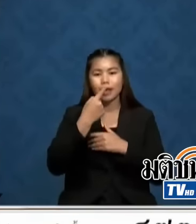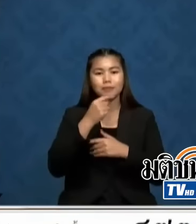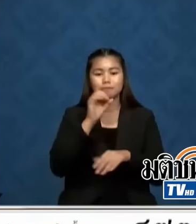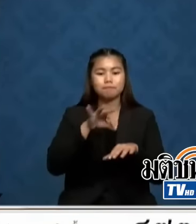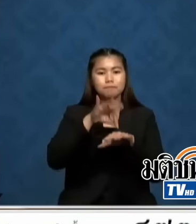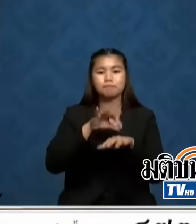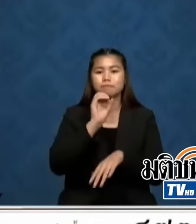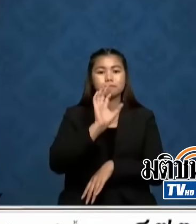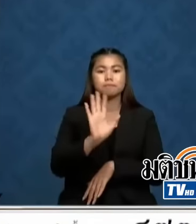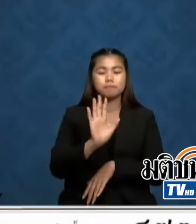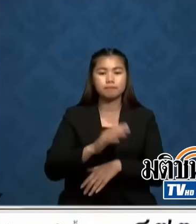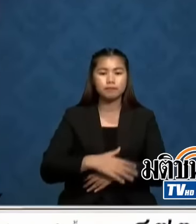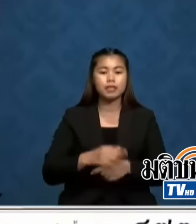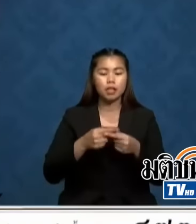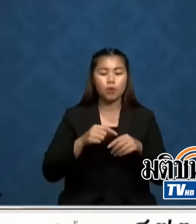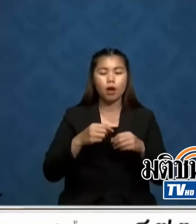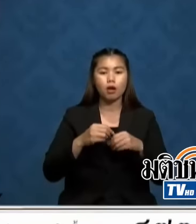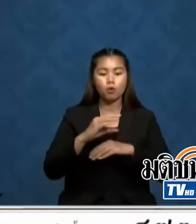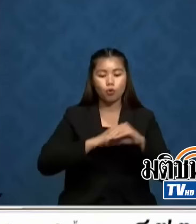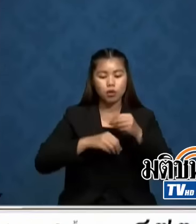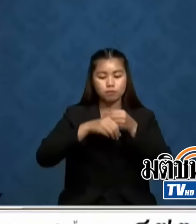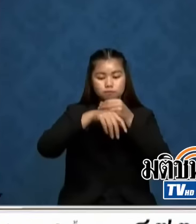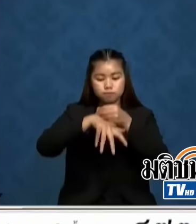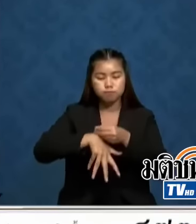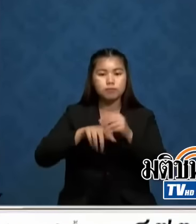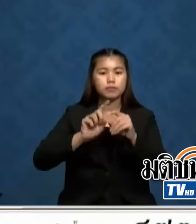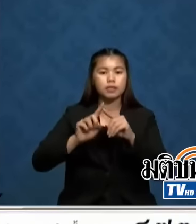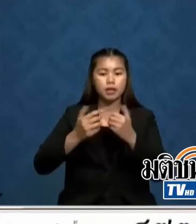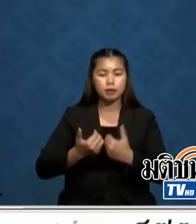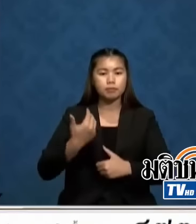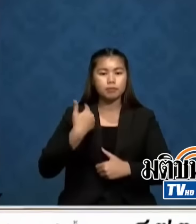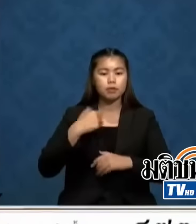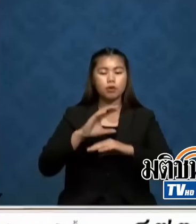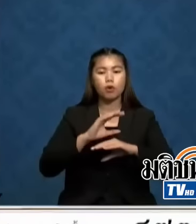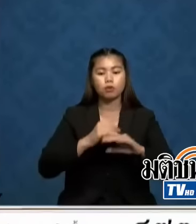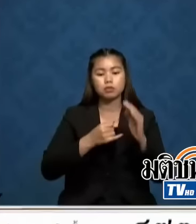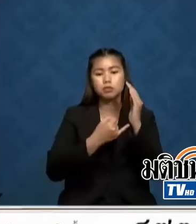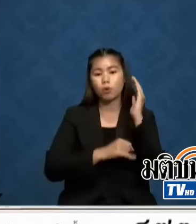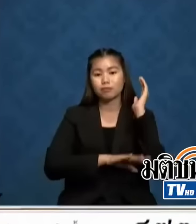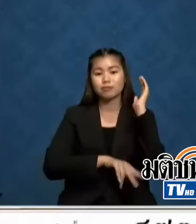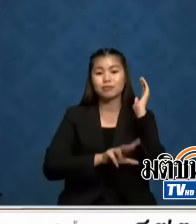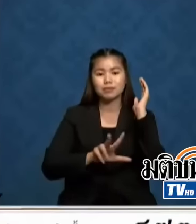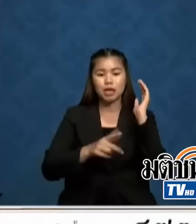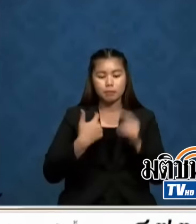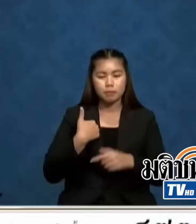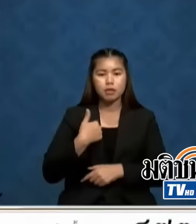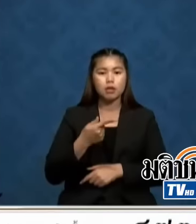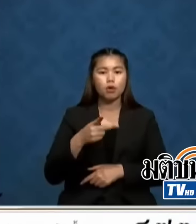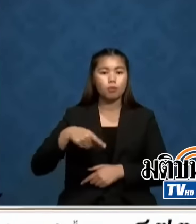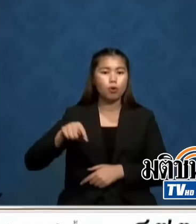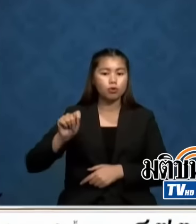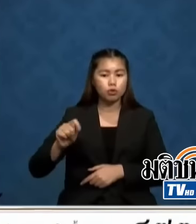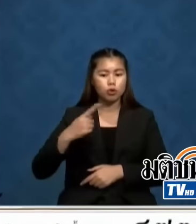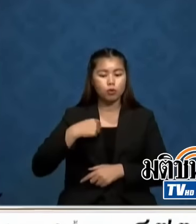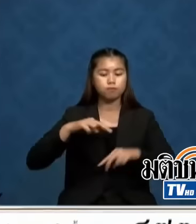บ้างแต่โครงสร้างการนำนโยบายแก้ปัญหา 3จจภาคใต้เท่ากับว่าคบตเป็น